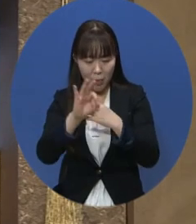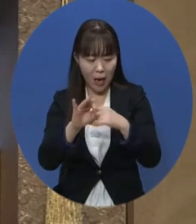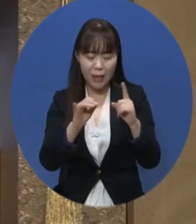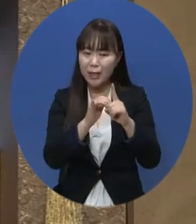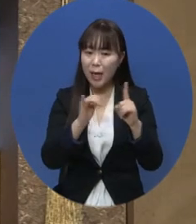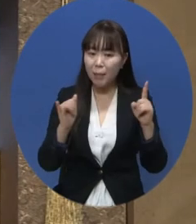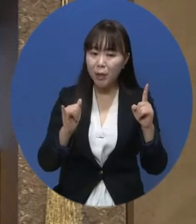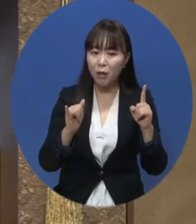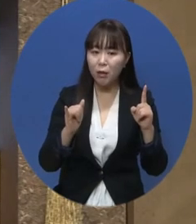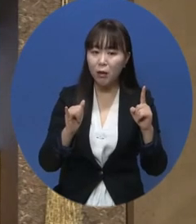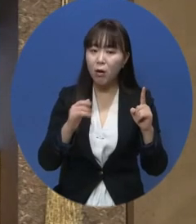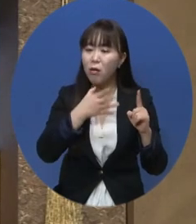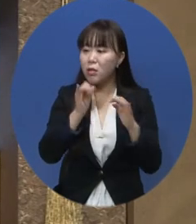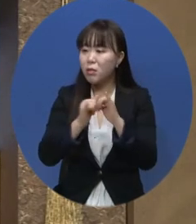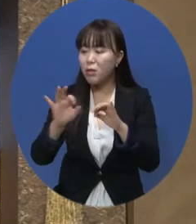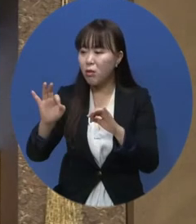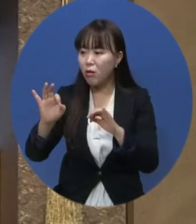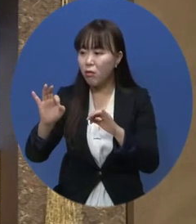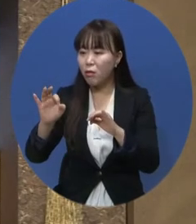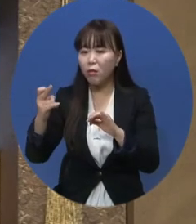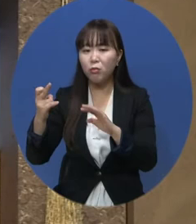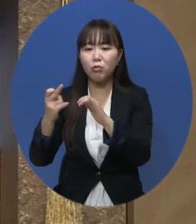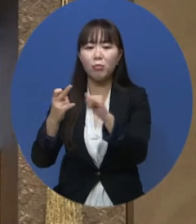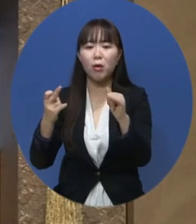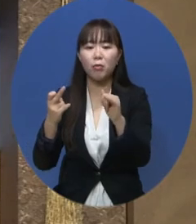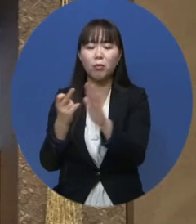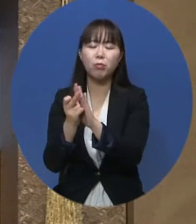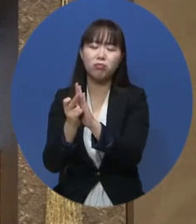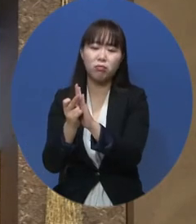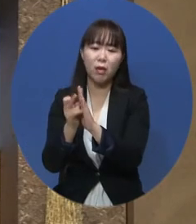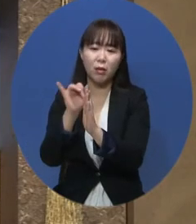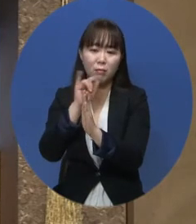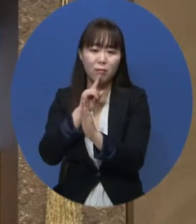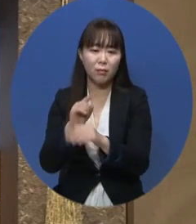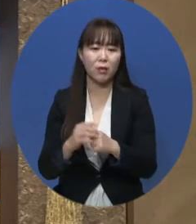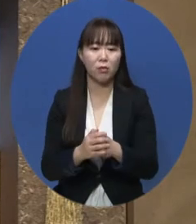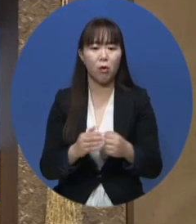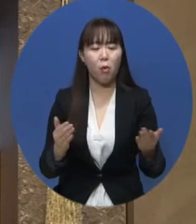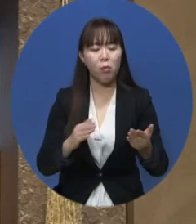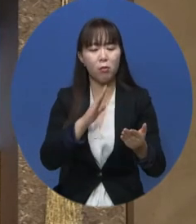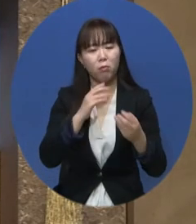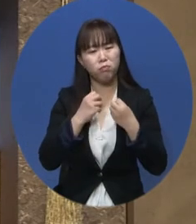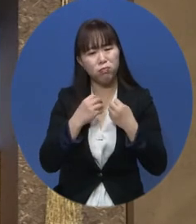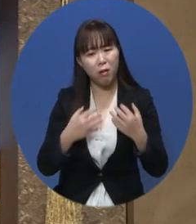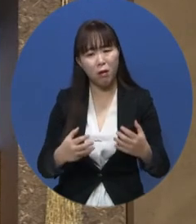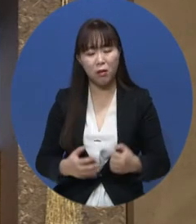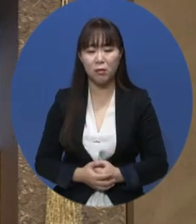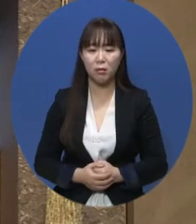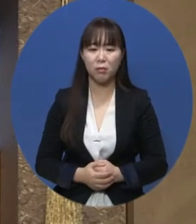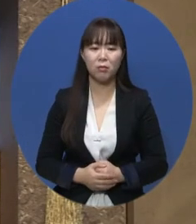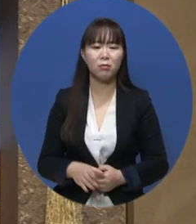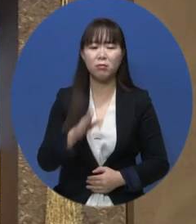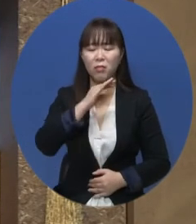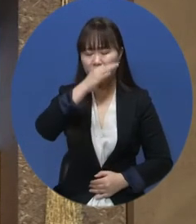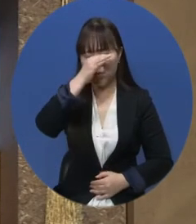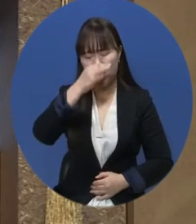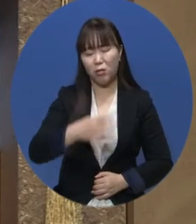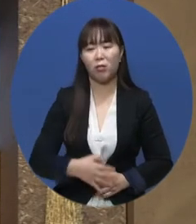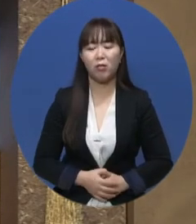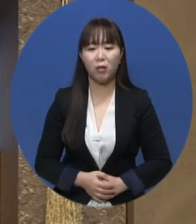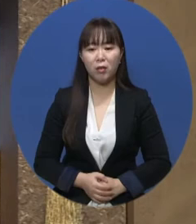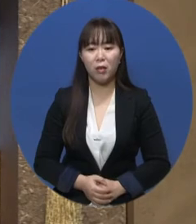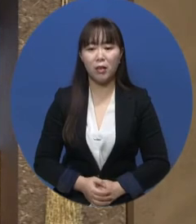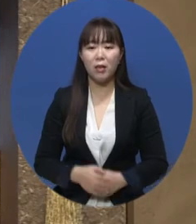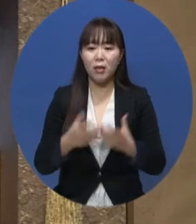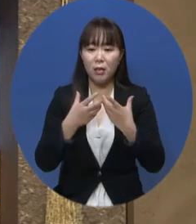1명이 어르신을 한 10명에서 12명을 돌보고 있는 거거든요. 예, 업무 강도가 굉장히 그렇지, 되네요. 힘들죠. 예. 그래서